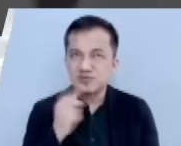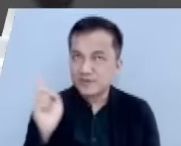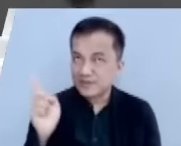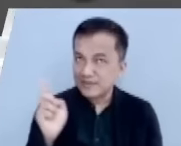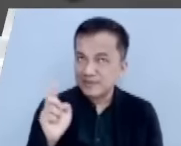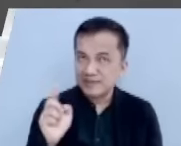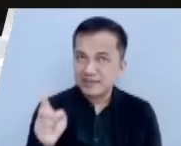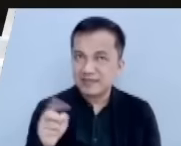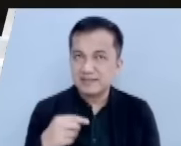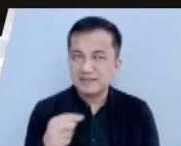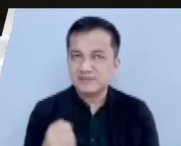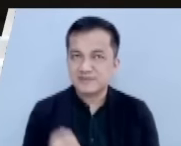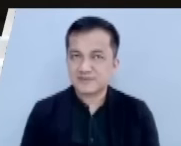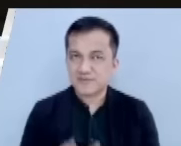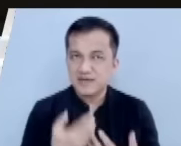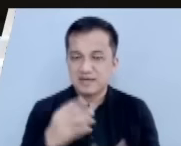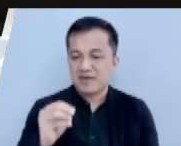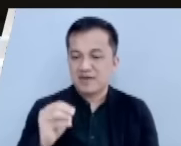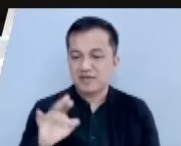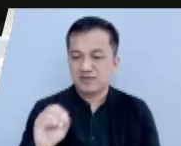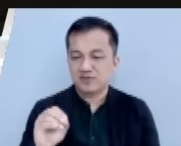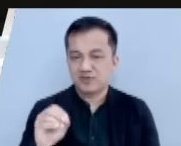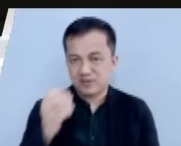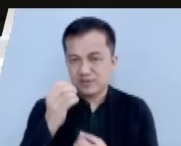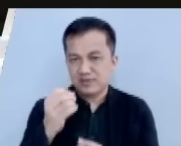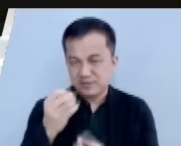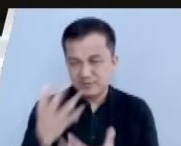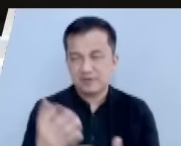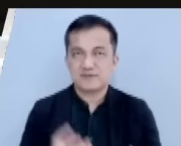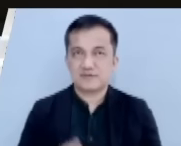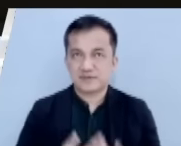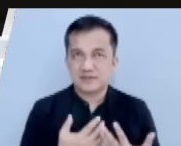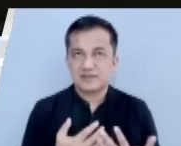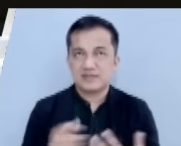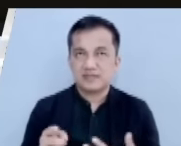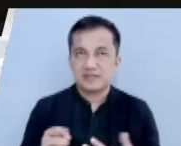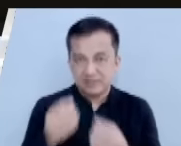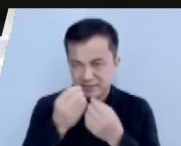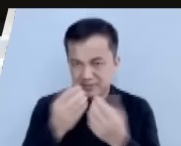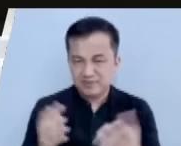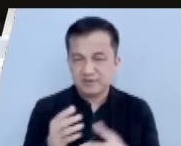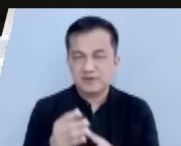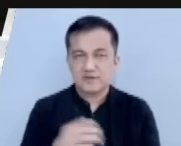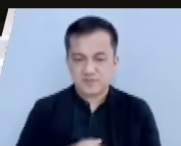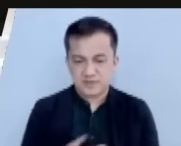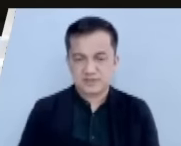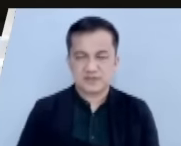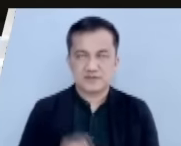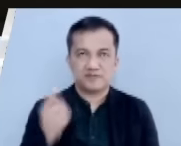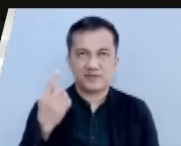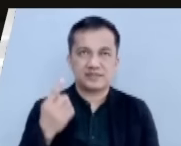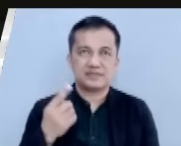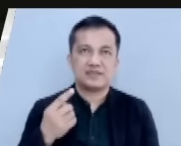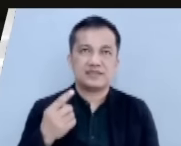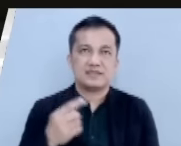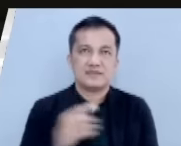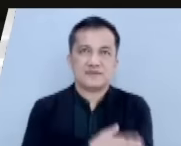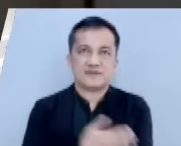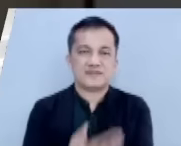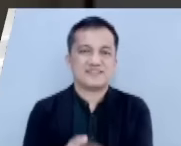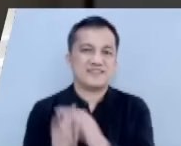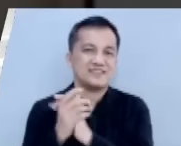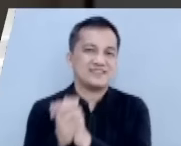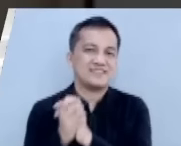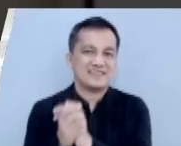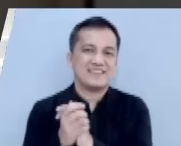Mario-inspired pregnancy reveal, ibinahagi ng Kapuso couple that they are pregnant with their first child. Congratulations,